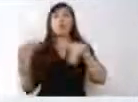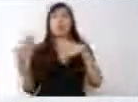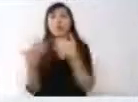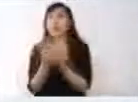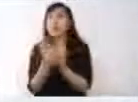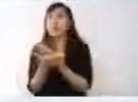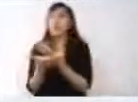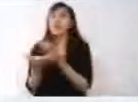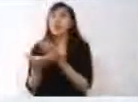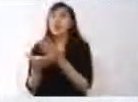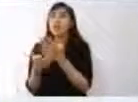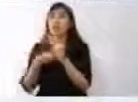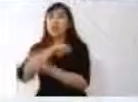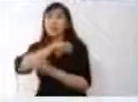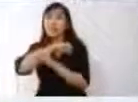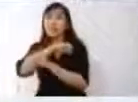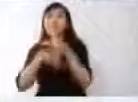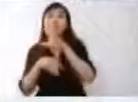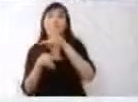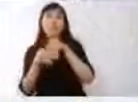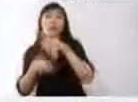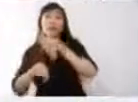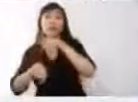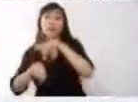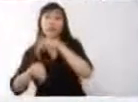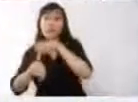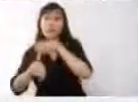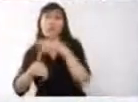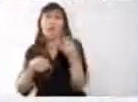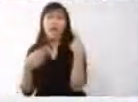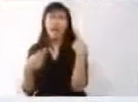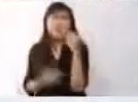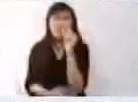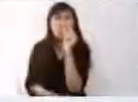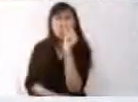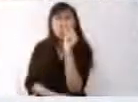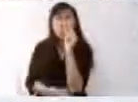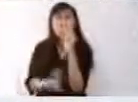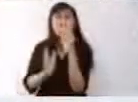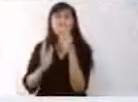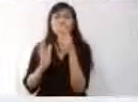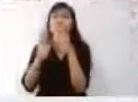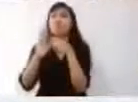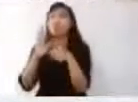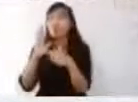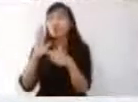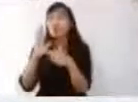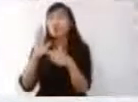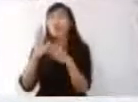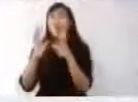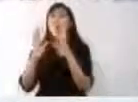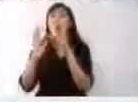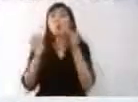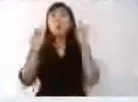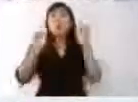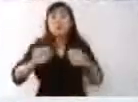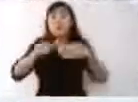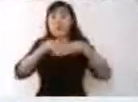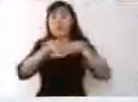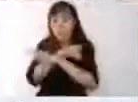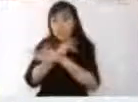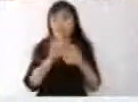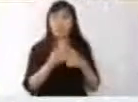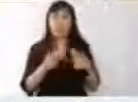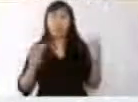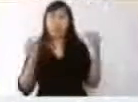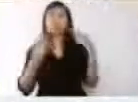kailangang mag-vouch. Kailangan pong magbigay ng garantiya sa Japanese government na sila ang magsusubaybay sa ating mga kababayan